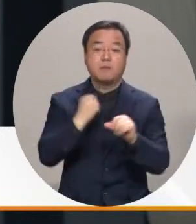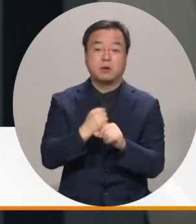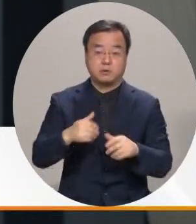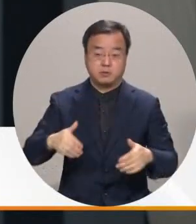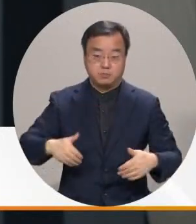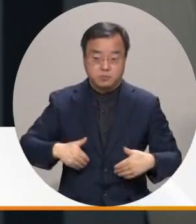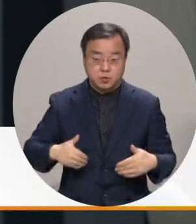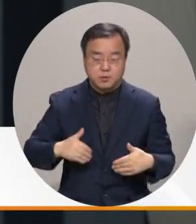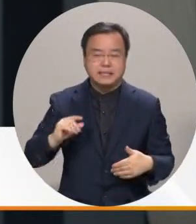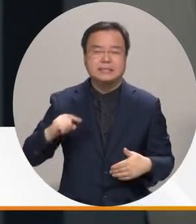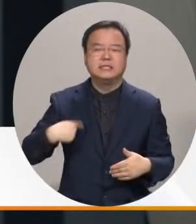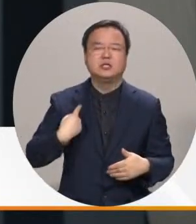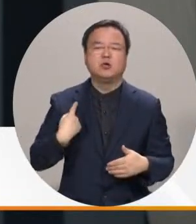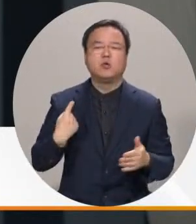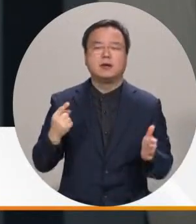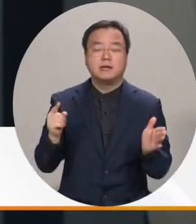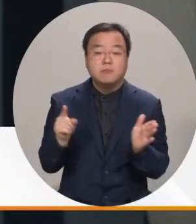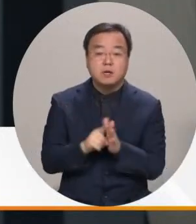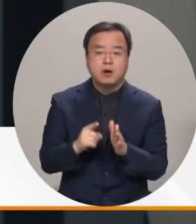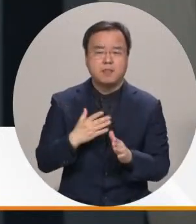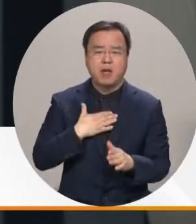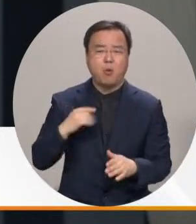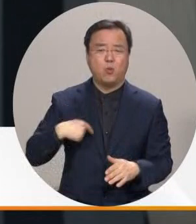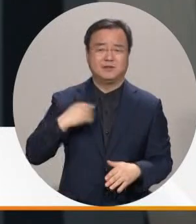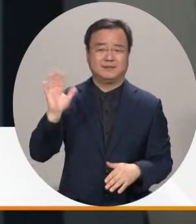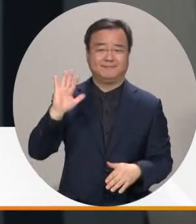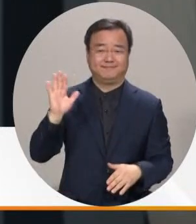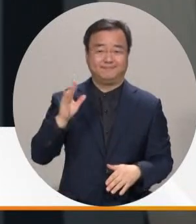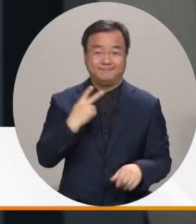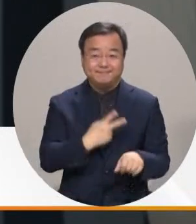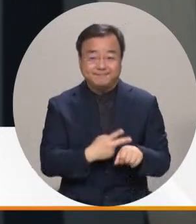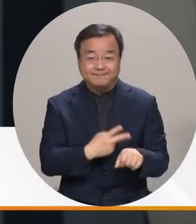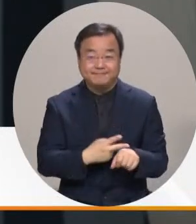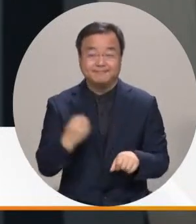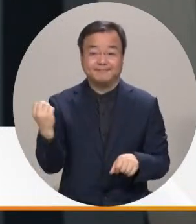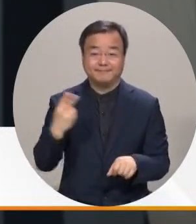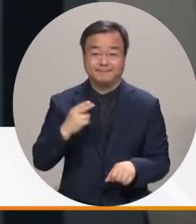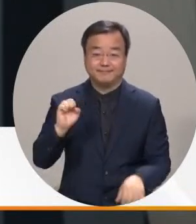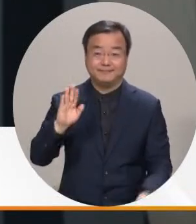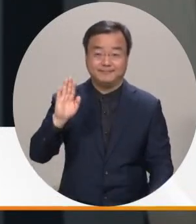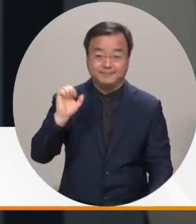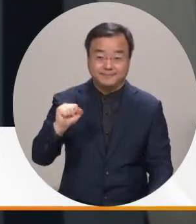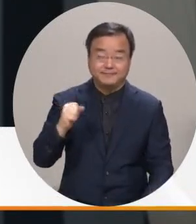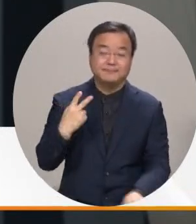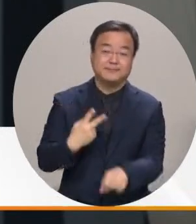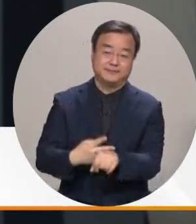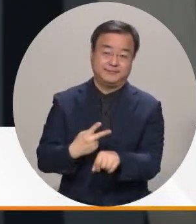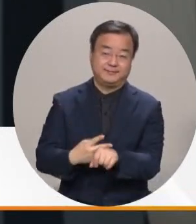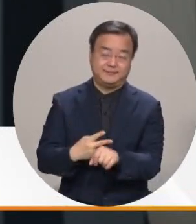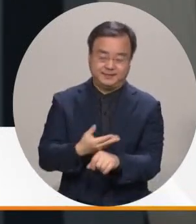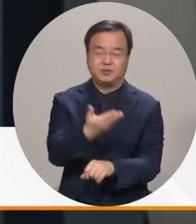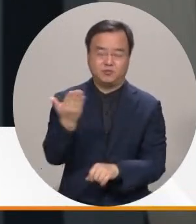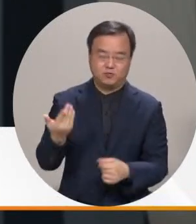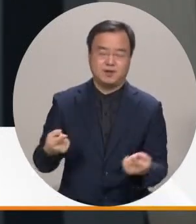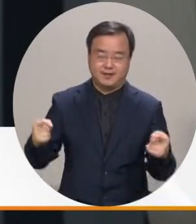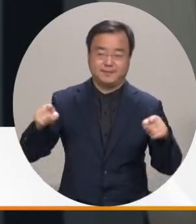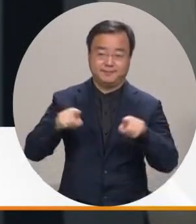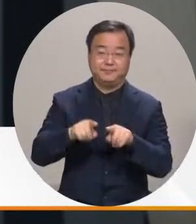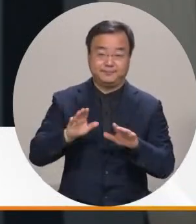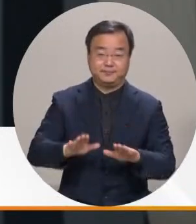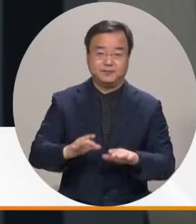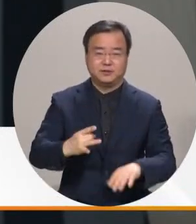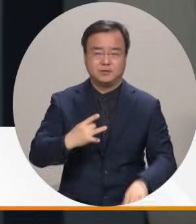여러분 스스로를 믿고 또 혼자가 아니거든요 학교 선생님 그리고 우리 EBS 선생님들도 여러분과 함께 할 겁니다 그러니까